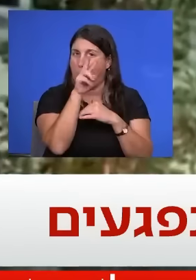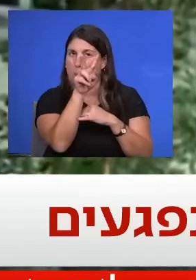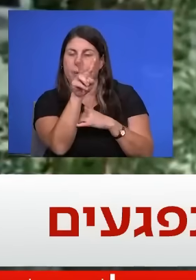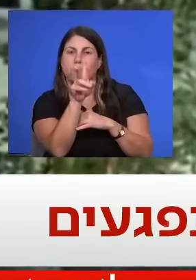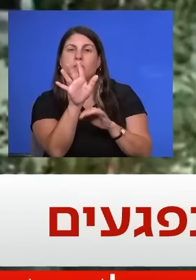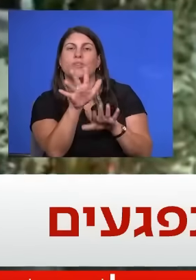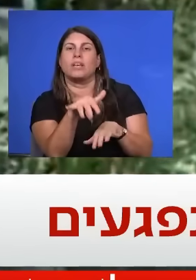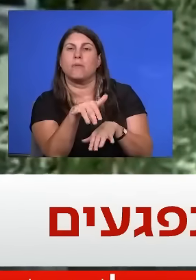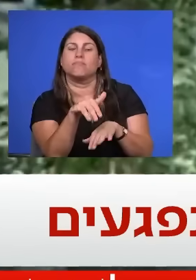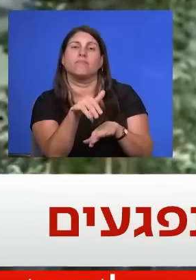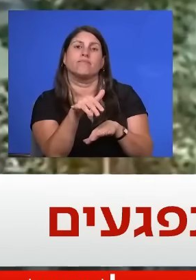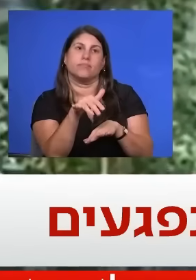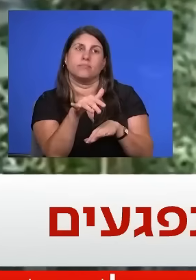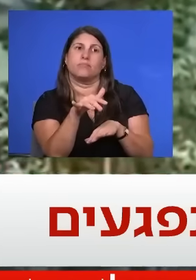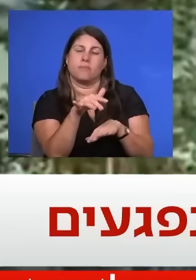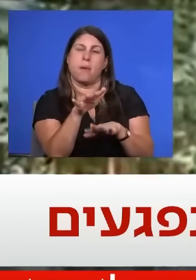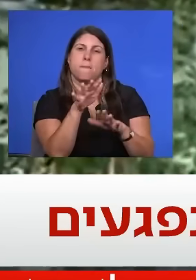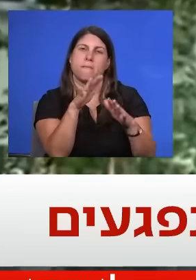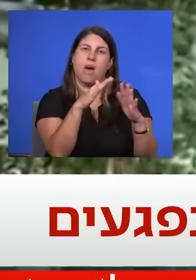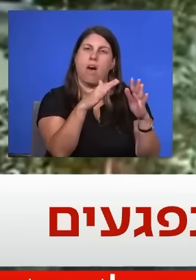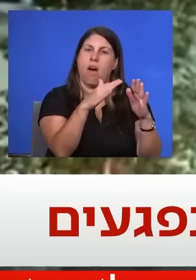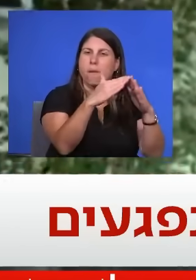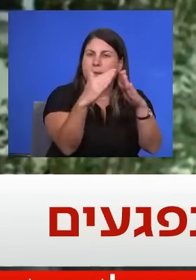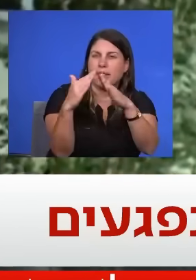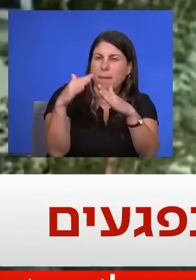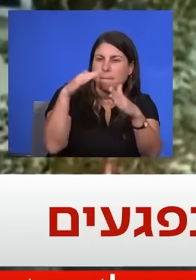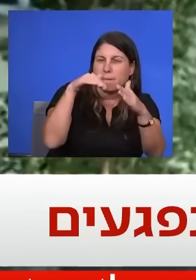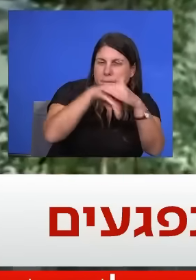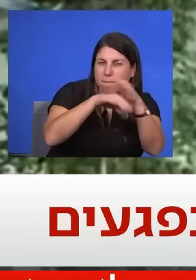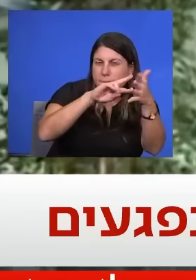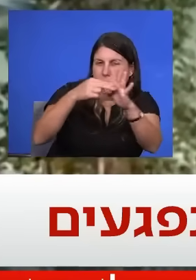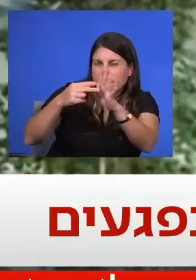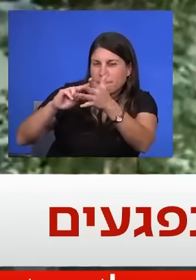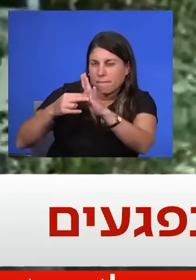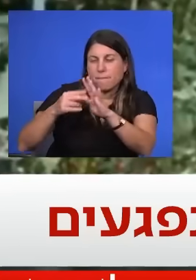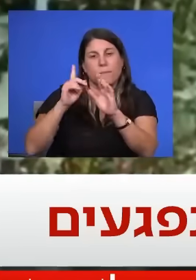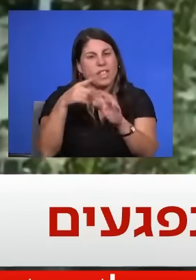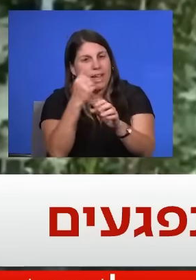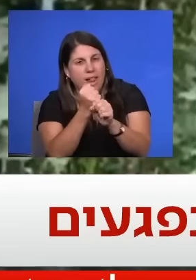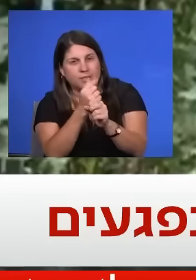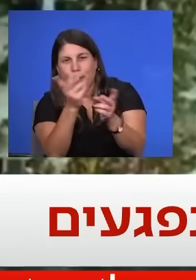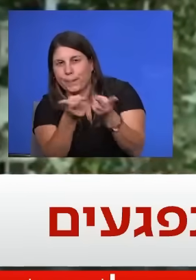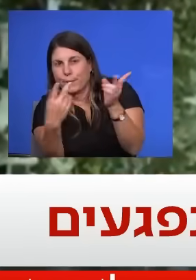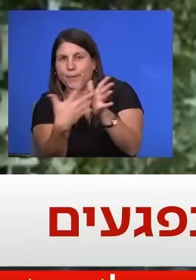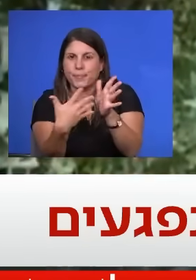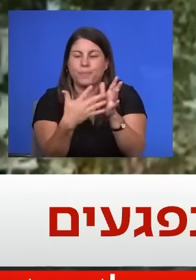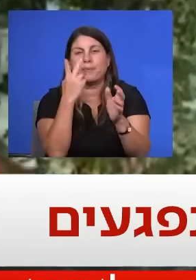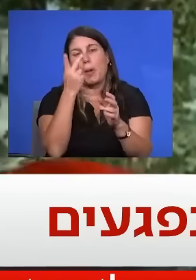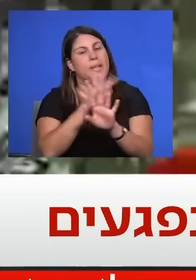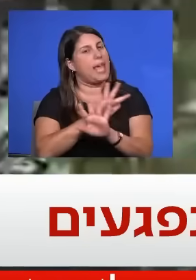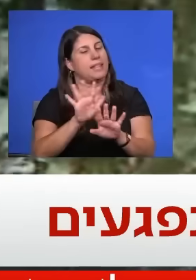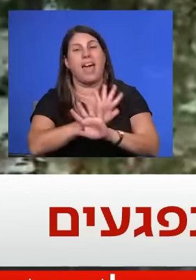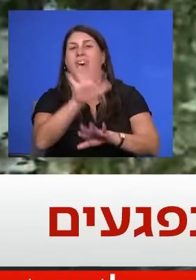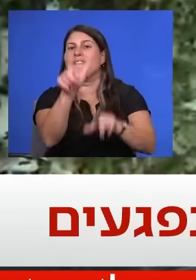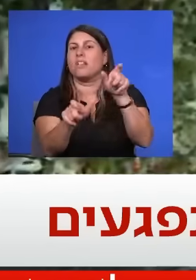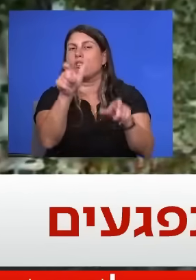נכנס לתוך הדירות, וצריך באמת לעשות את הסריקות ולבדוק שאין אף אחד בפנים, שכולם בחוץ,